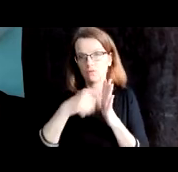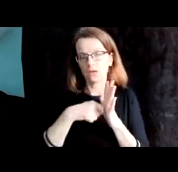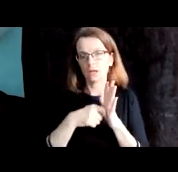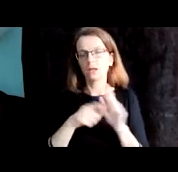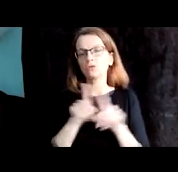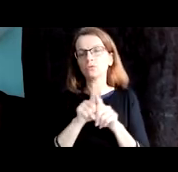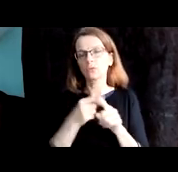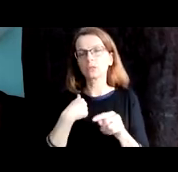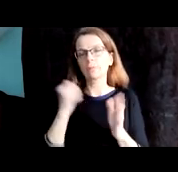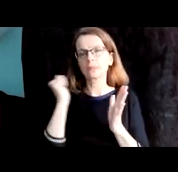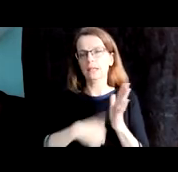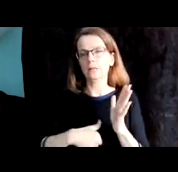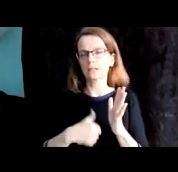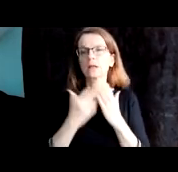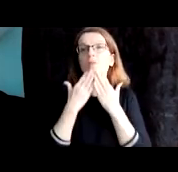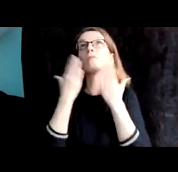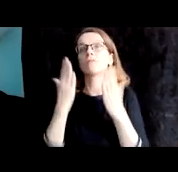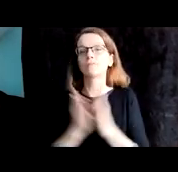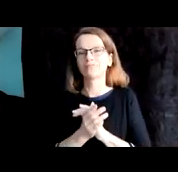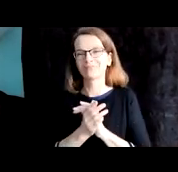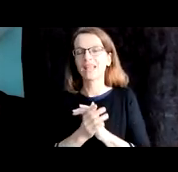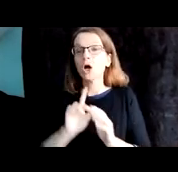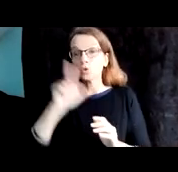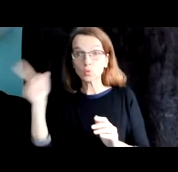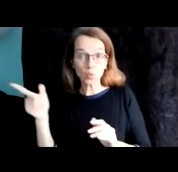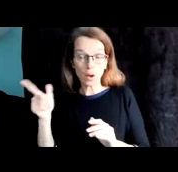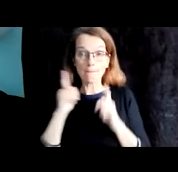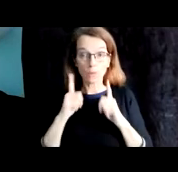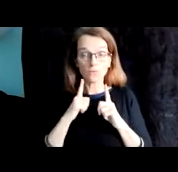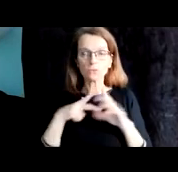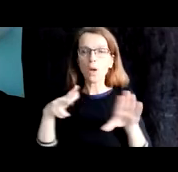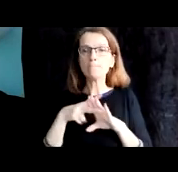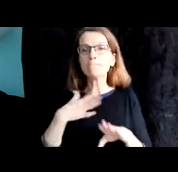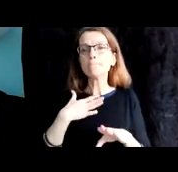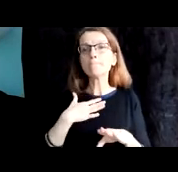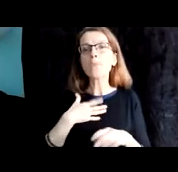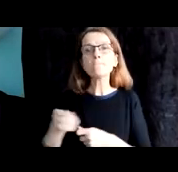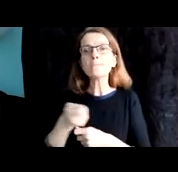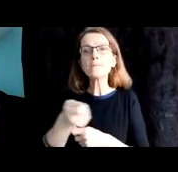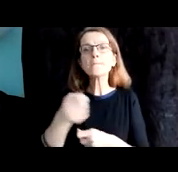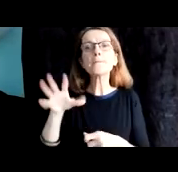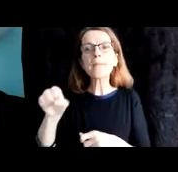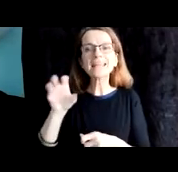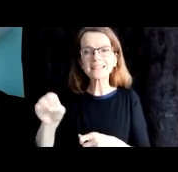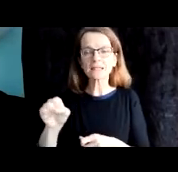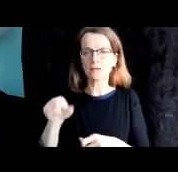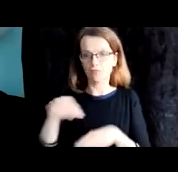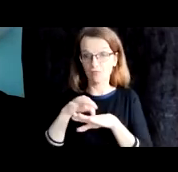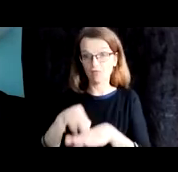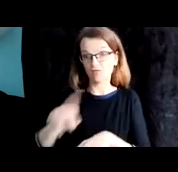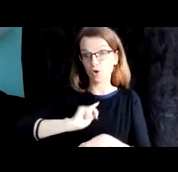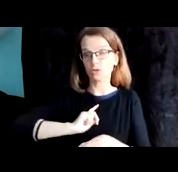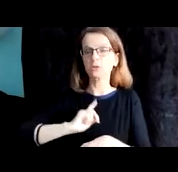trmi. Drugega profesora je motil moj pes vodič, ki je med predavanji smrčal. Zato me je poslal v zadnjo